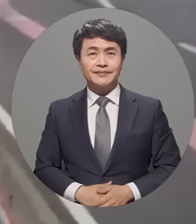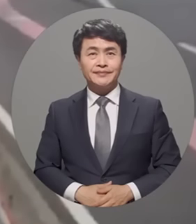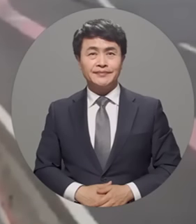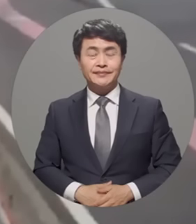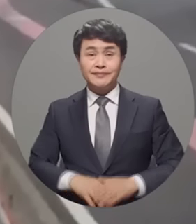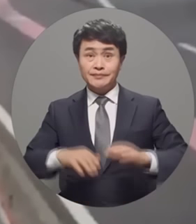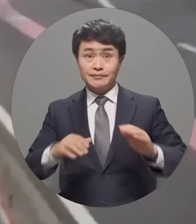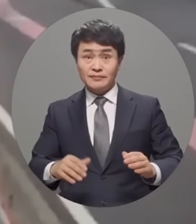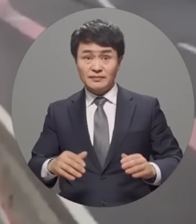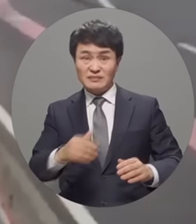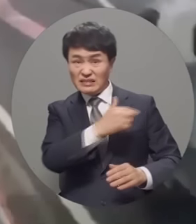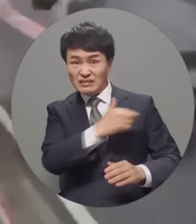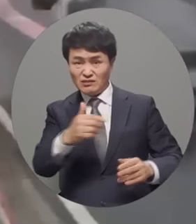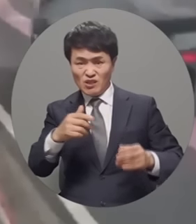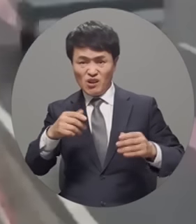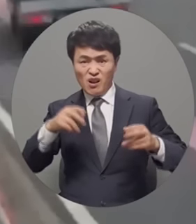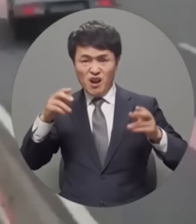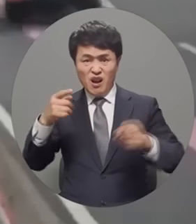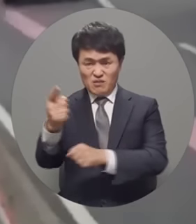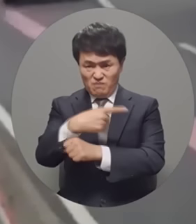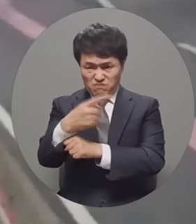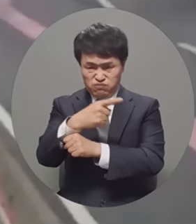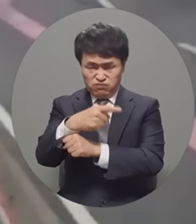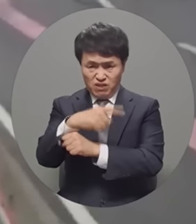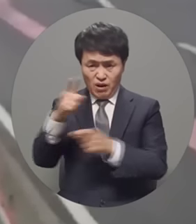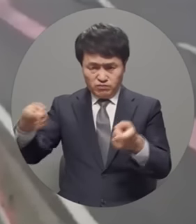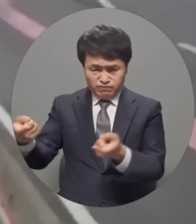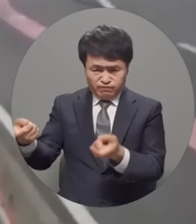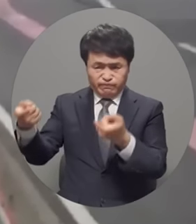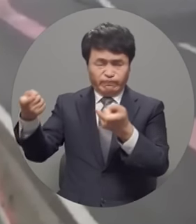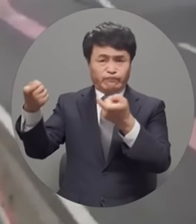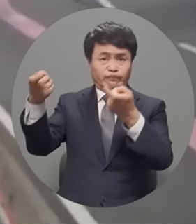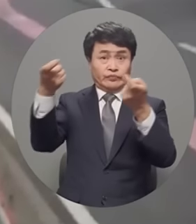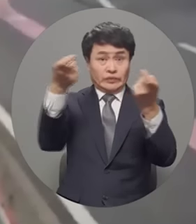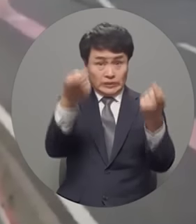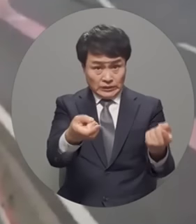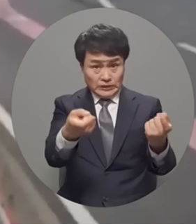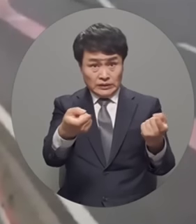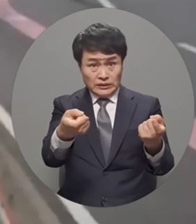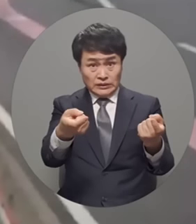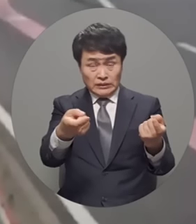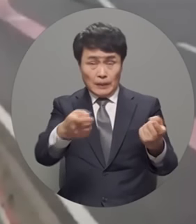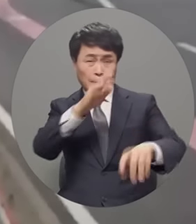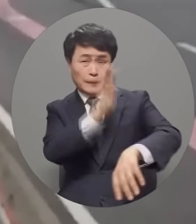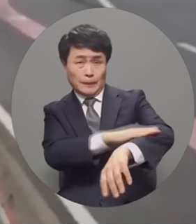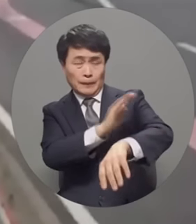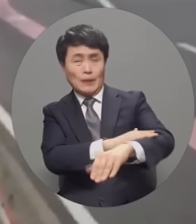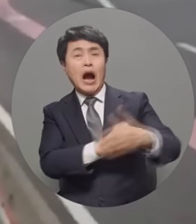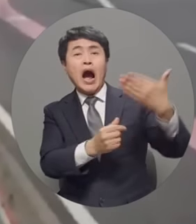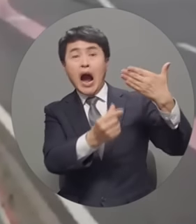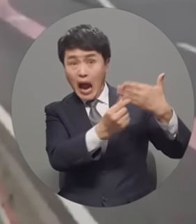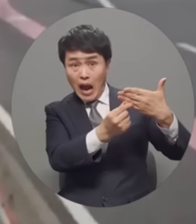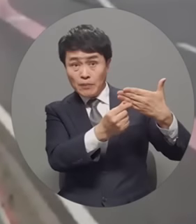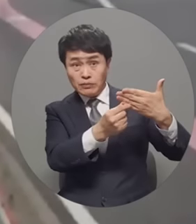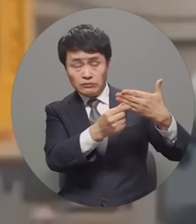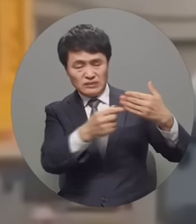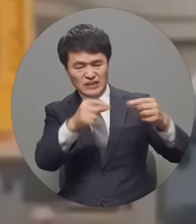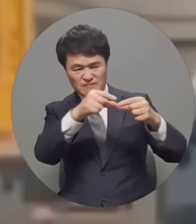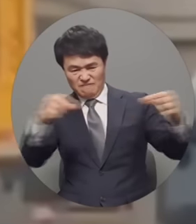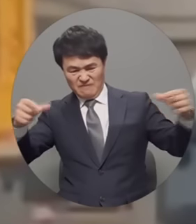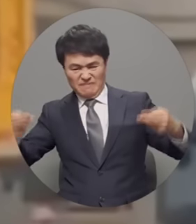두 대의 대형 크레인이 콘크리트 빔을 서서히 교각 위에 올려놓습니다. 맨 왼쪽의 아홉 번째 빔을 교각에 올려놓으려는